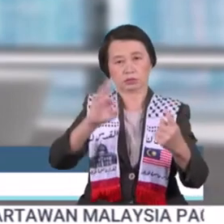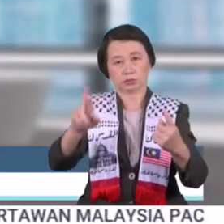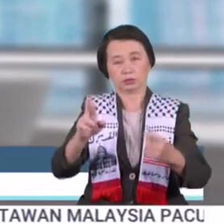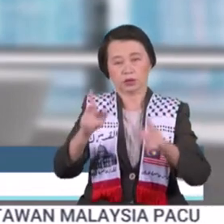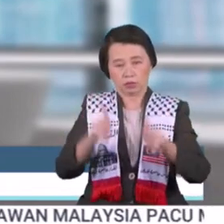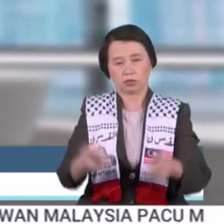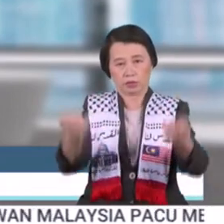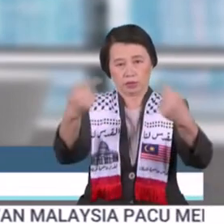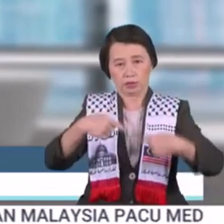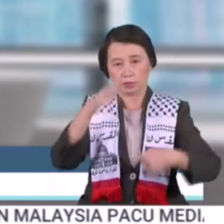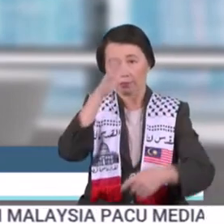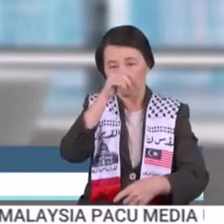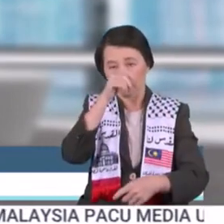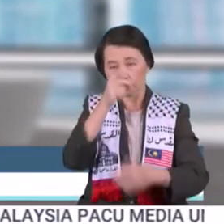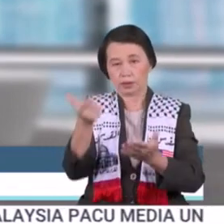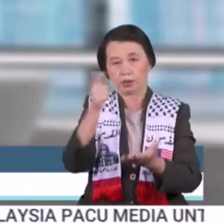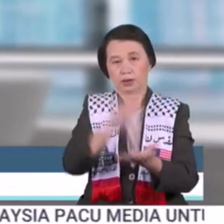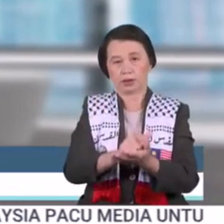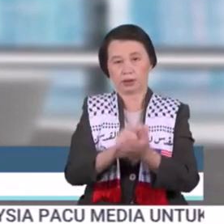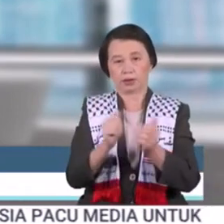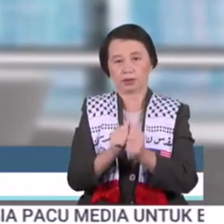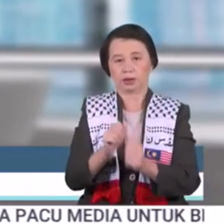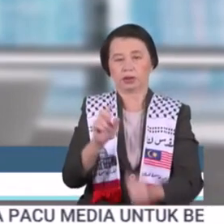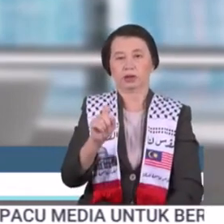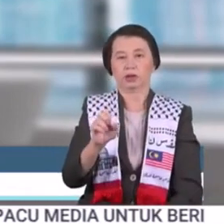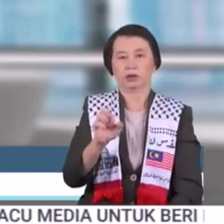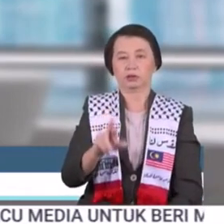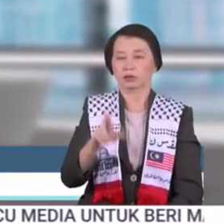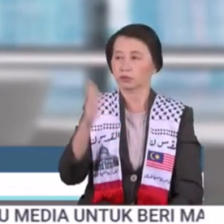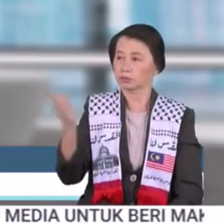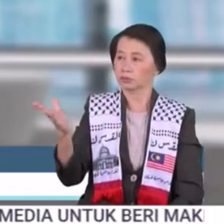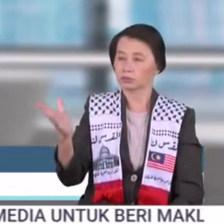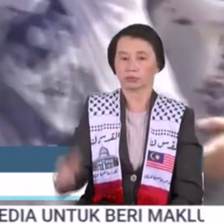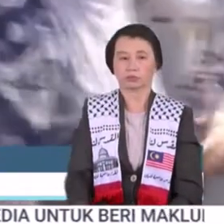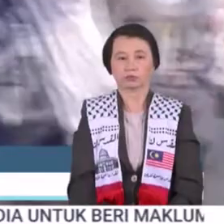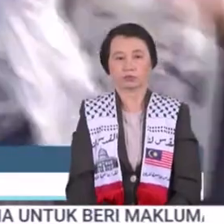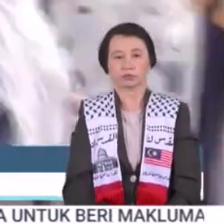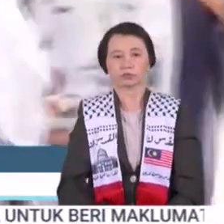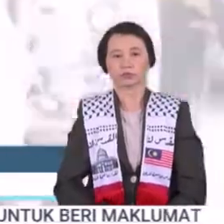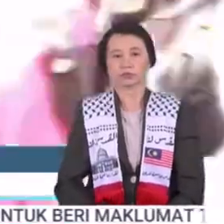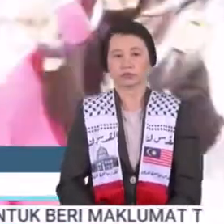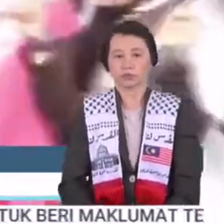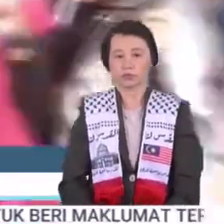ke Melaka. Laporan wartawan Nurul Ashikin Abdul Halim.